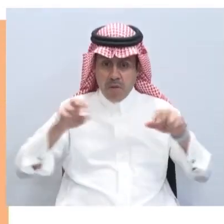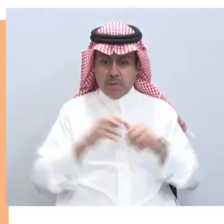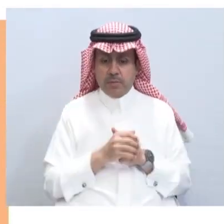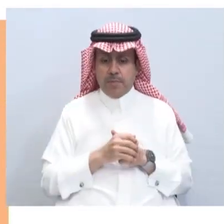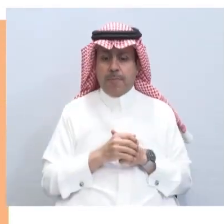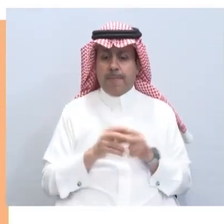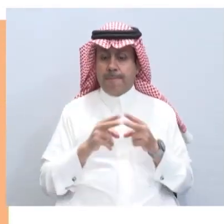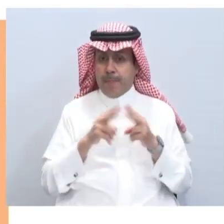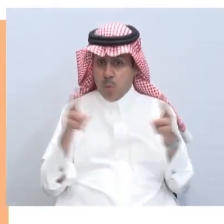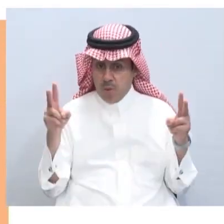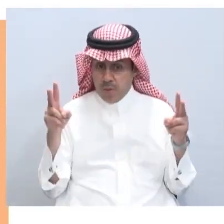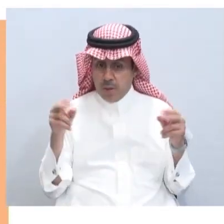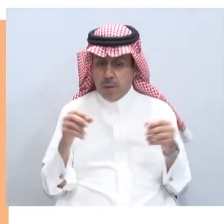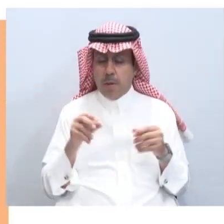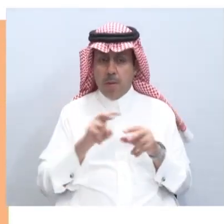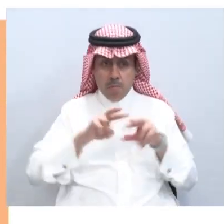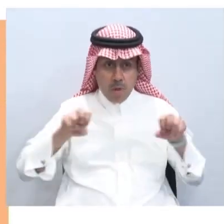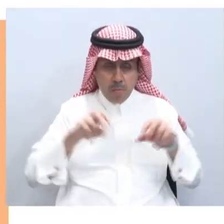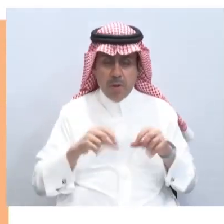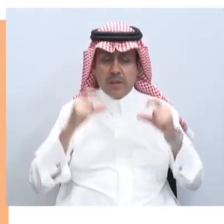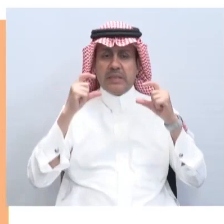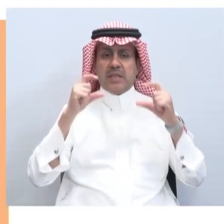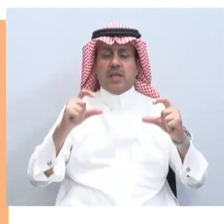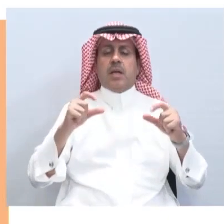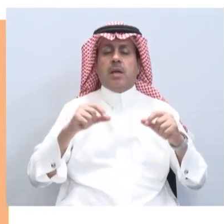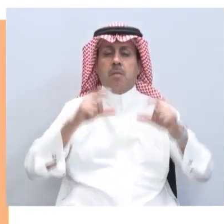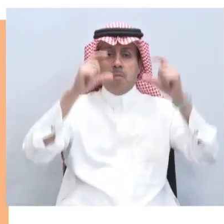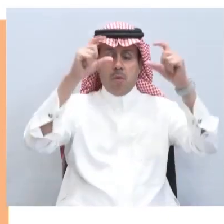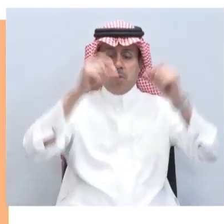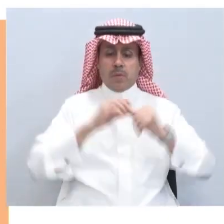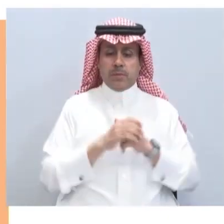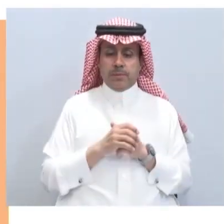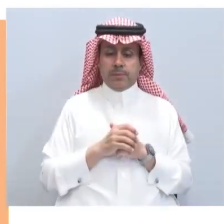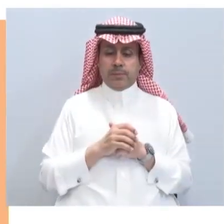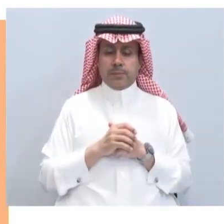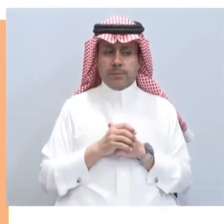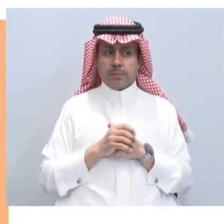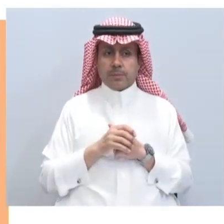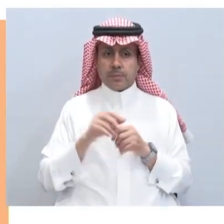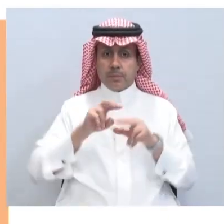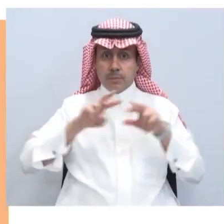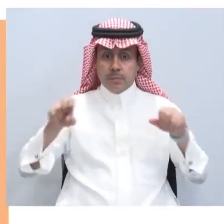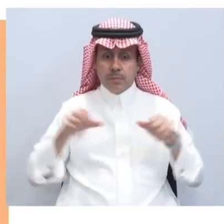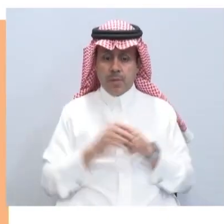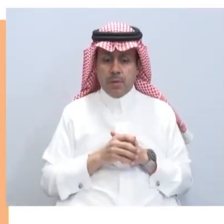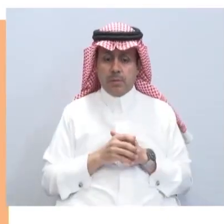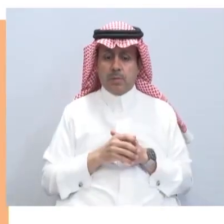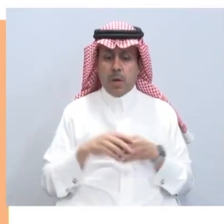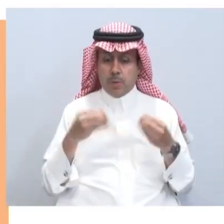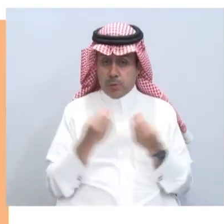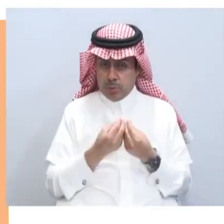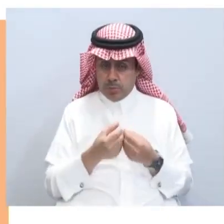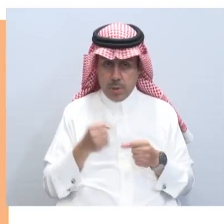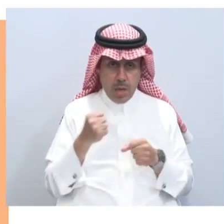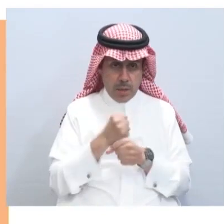اشرح البحث من خلال الادله الموضوعيه ما هو الذي ذكرنا ما هو البحث في الادله الموضوعيه هي مجموعه